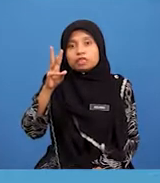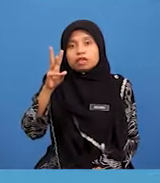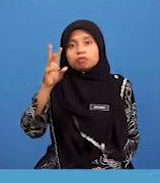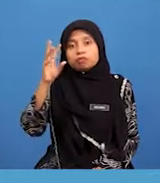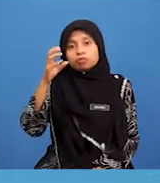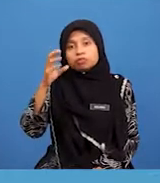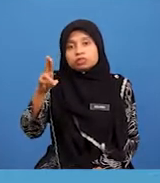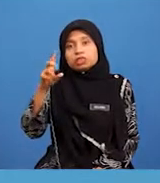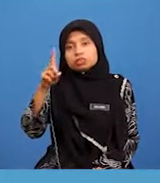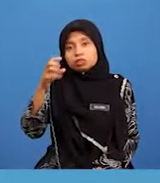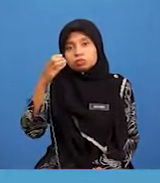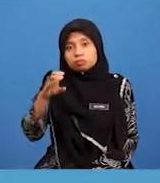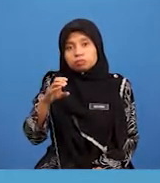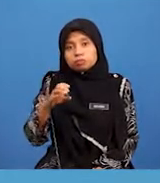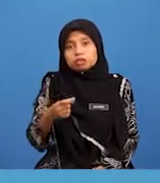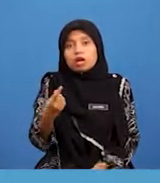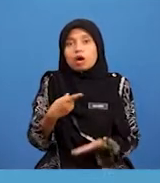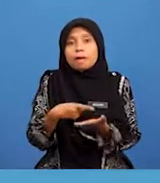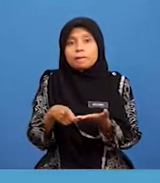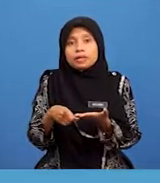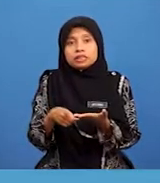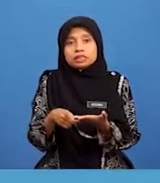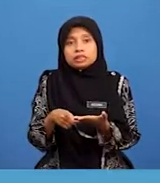RM6,100. Yang ketujuh, belanja realisasi